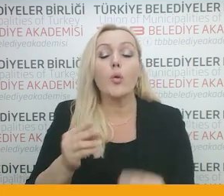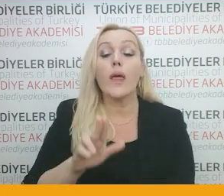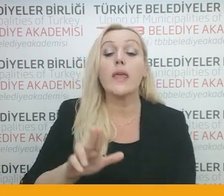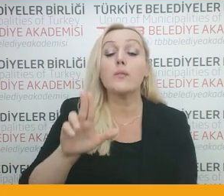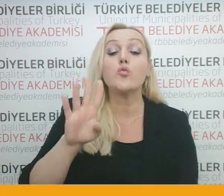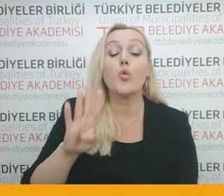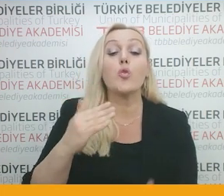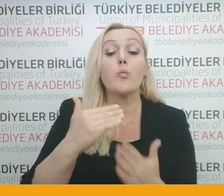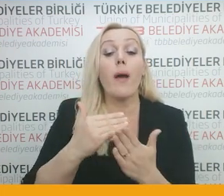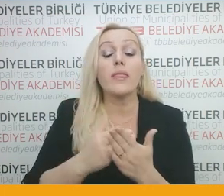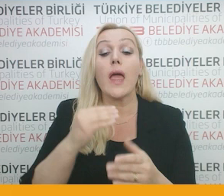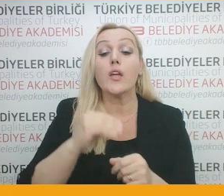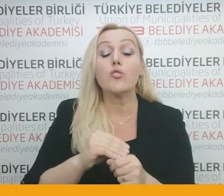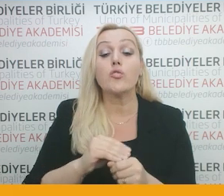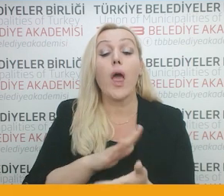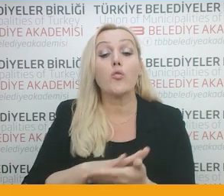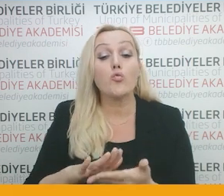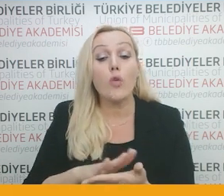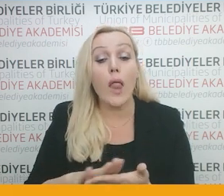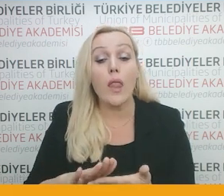maddede düzenlenmiş.